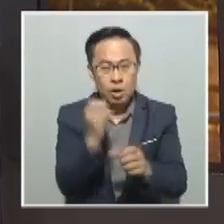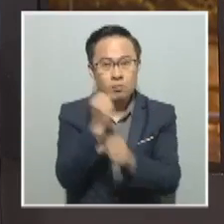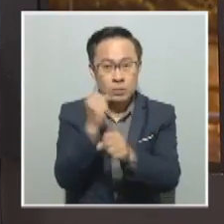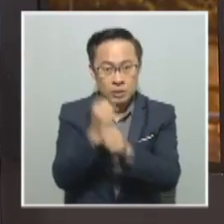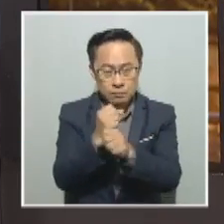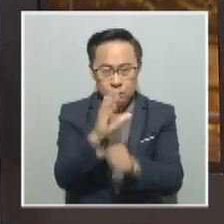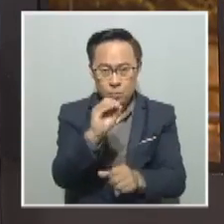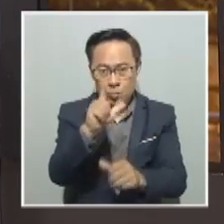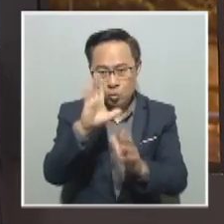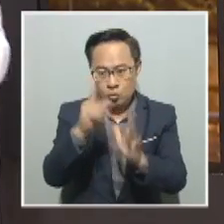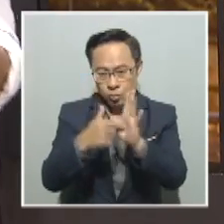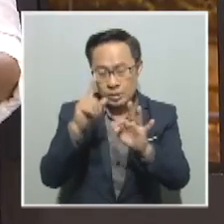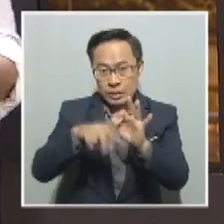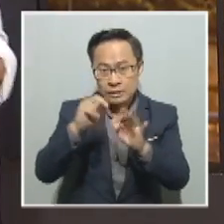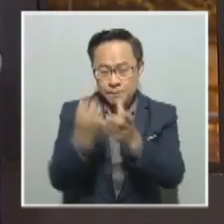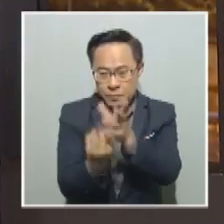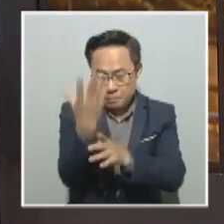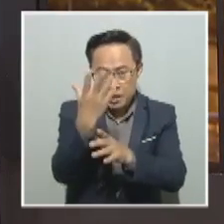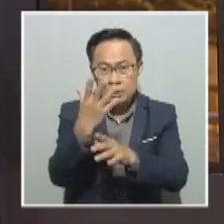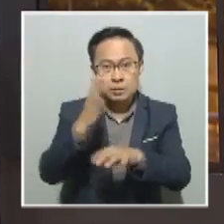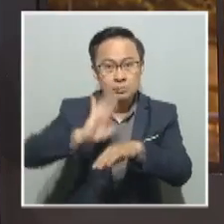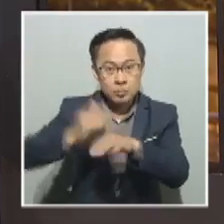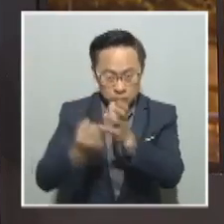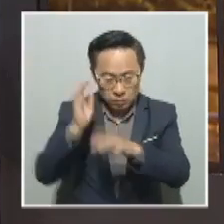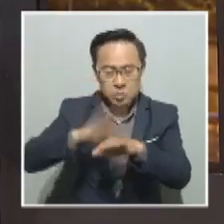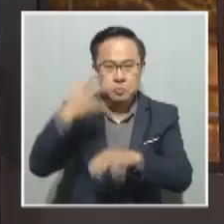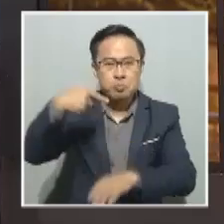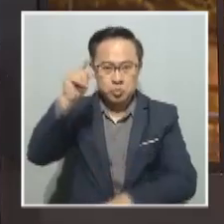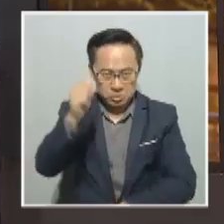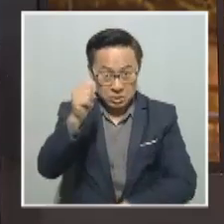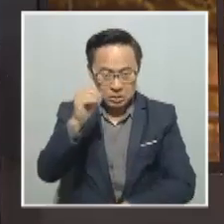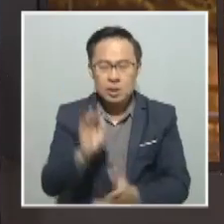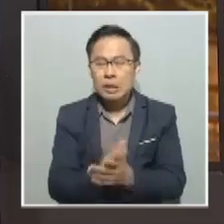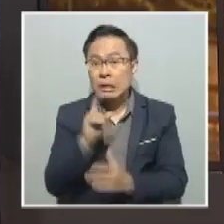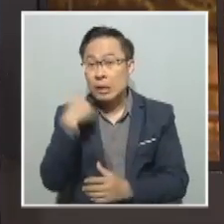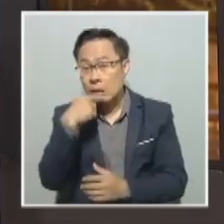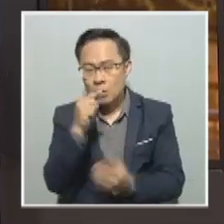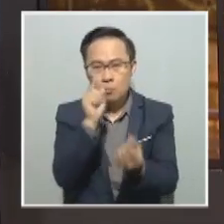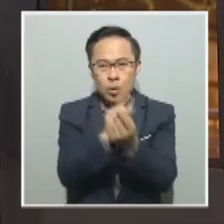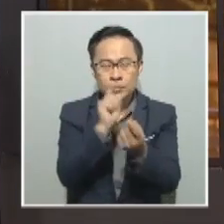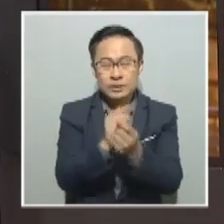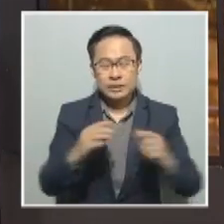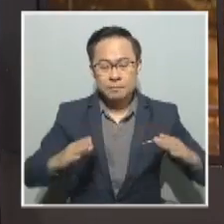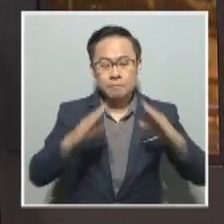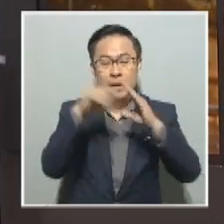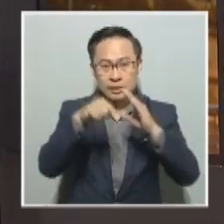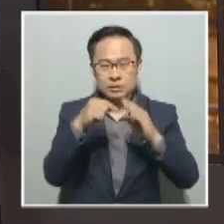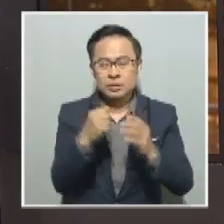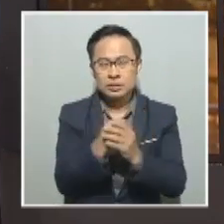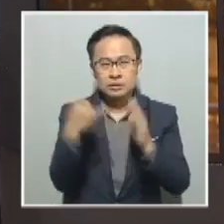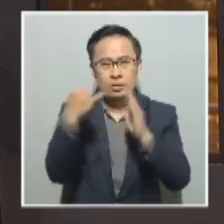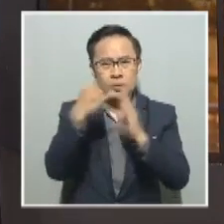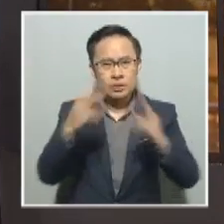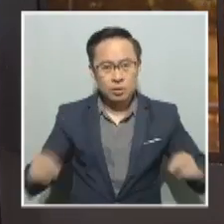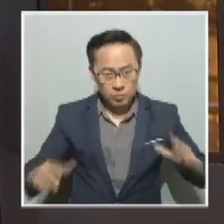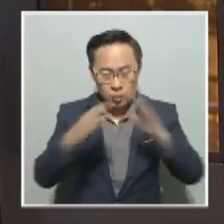พืชเขาเรียกว่าเป็นผักพื้นบ้านนะคะที่มีคุณสมบัติเยอะมากโดยเฉพาะถ้าคุณไปที่บ้านฟักข้าวคณิษฐาจังหวัดน